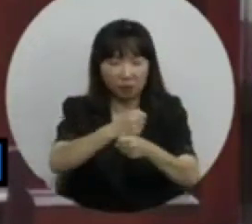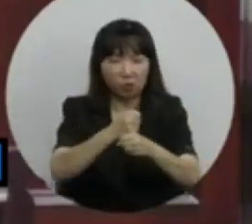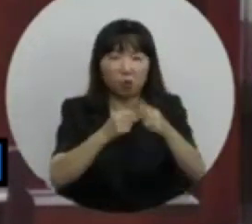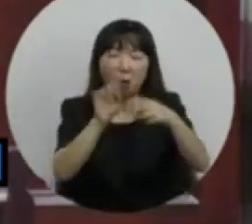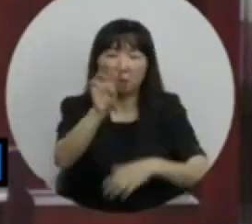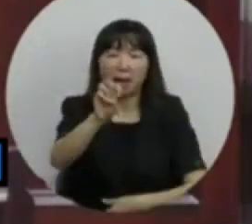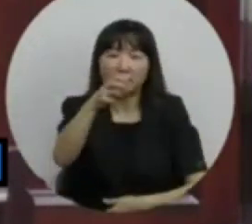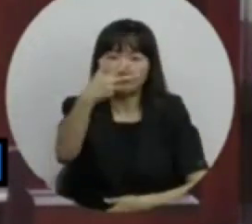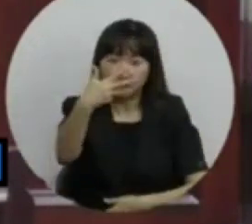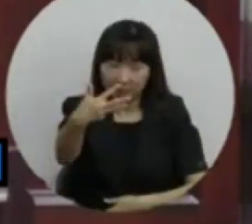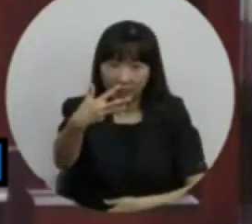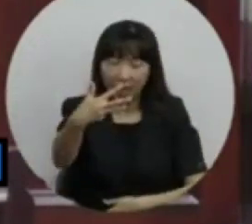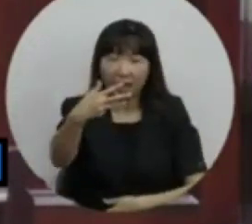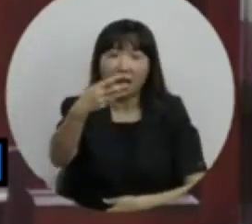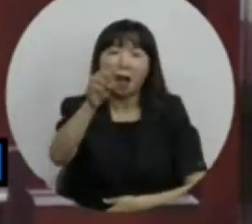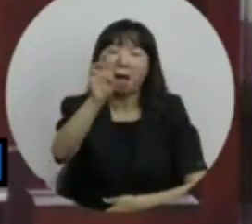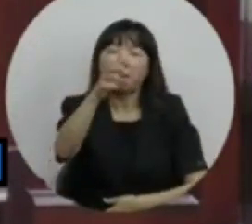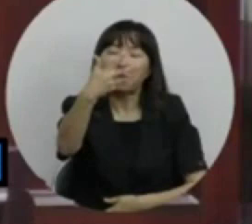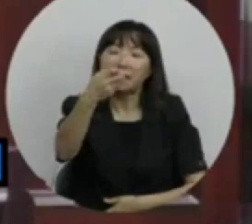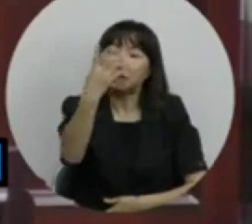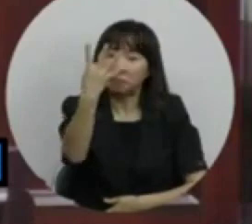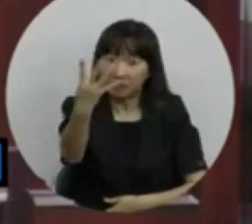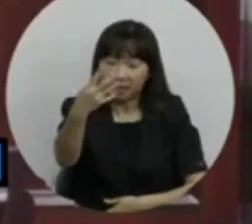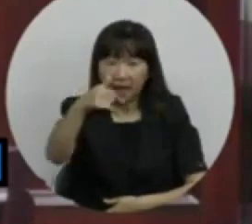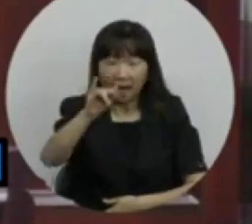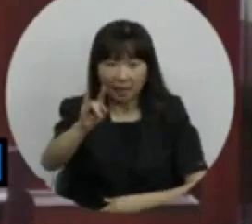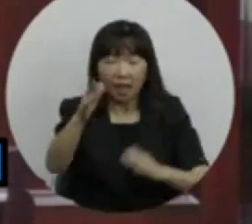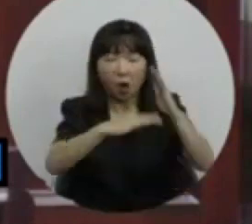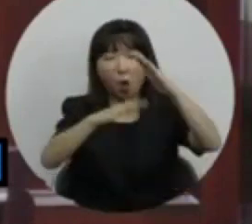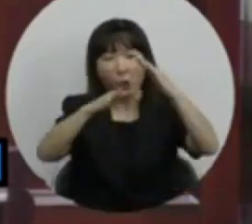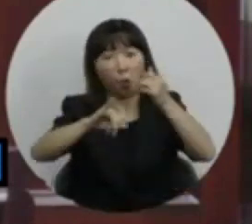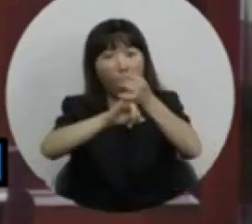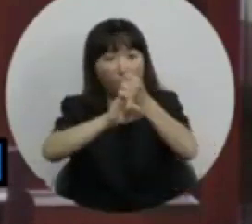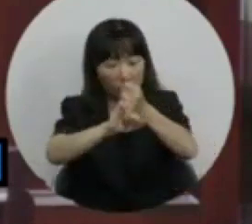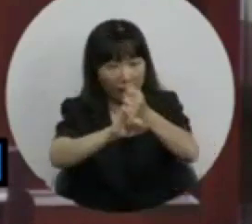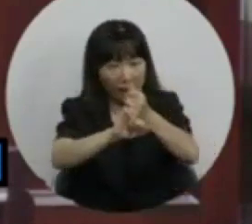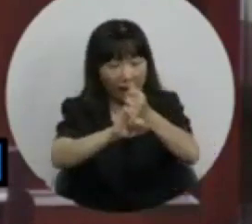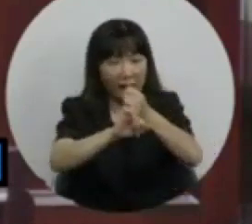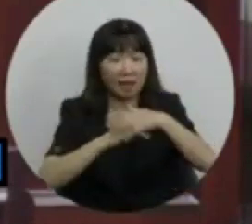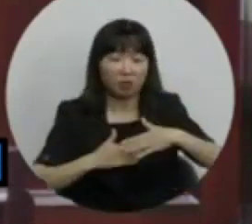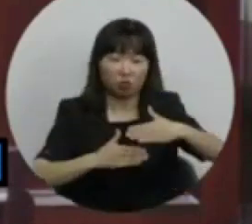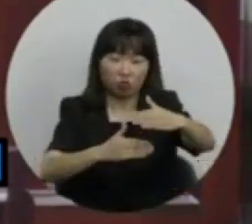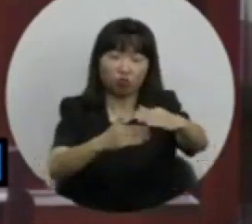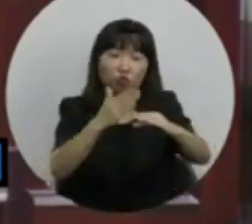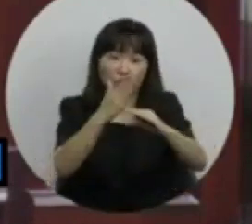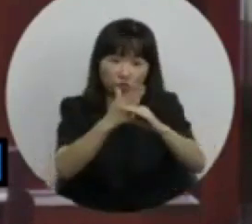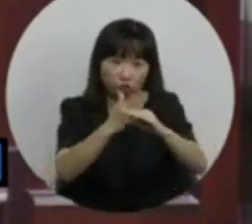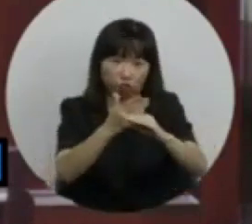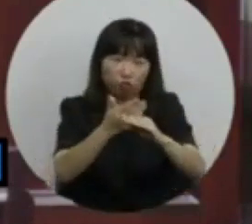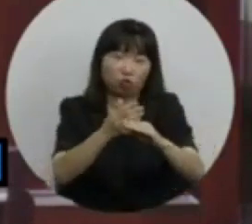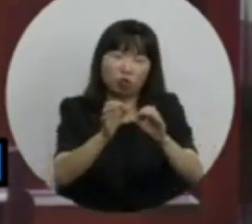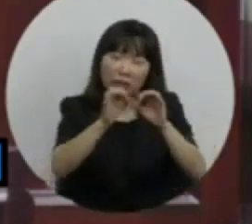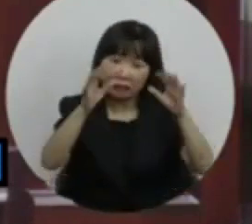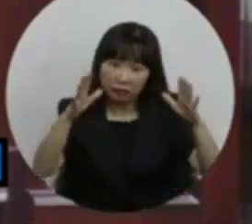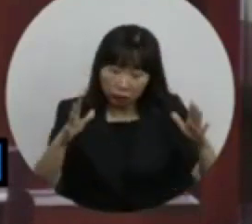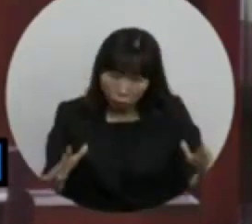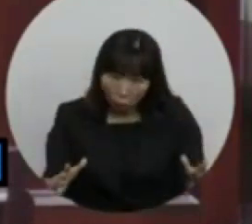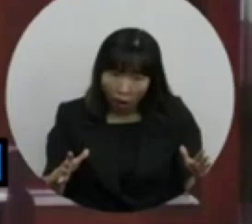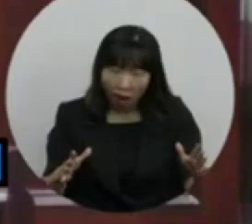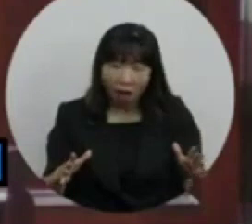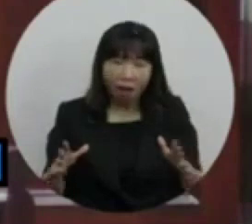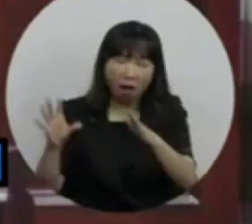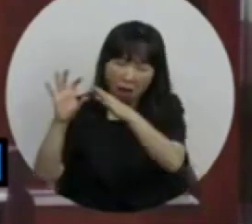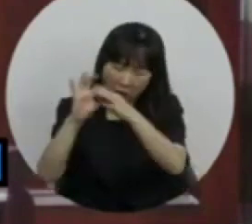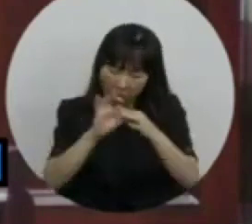84개 공약사업을 추진해 왔습니다. 그 첫 번째로 지난 수년간 지지부진해졌던